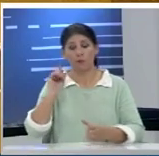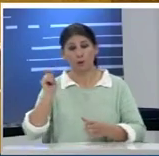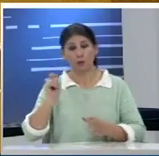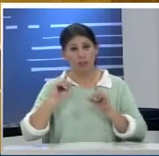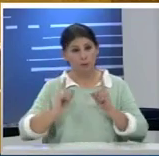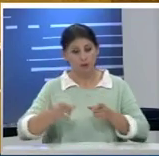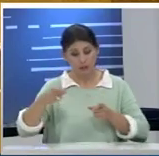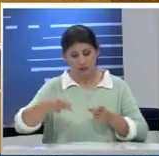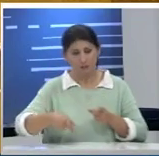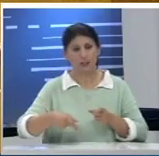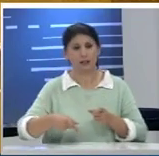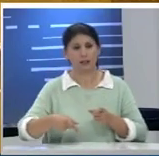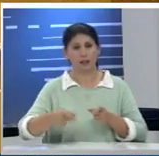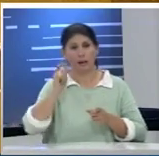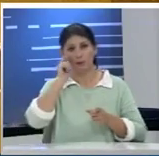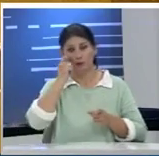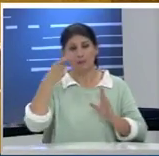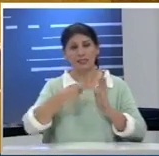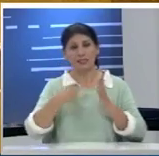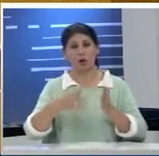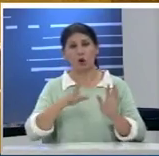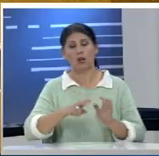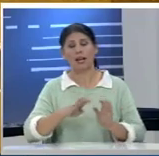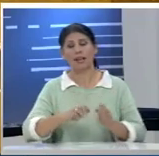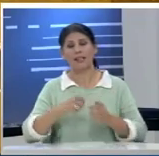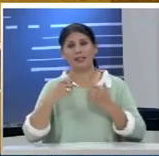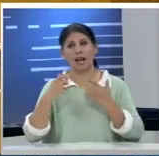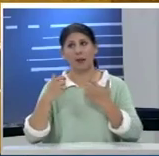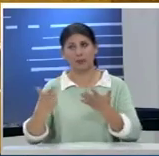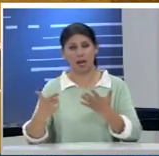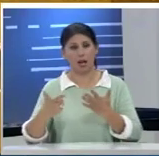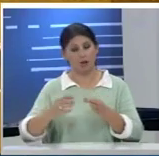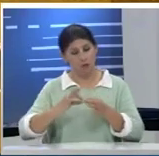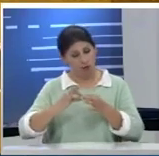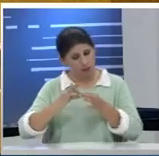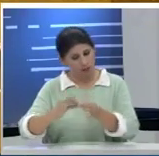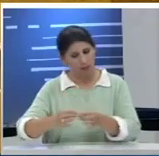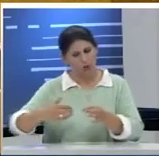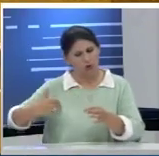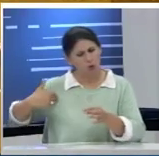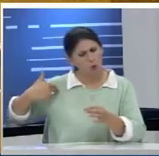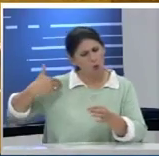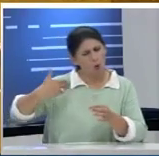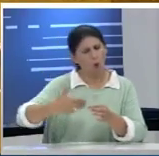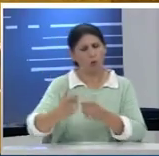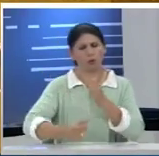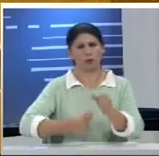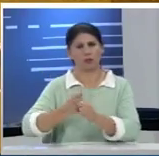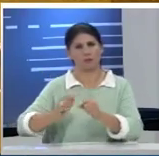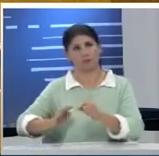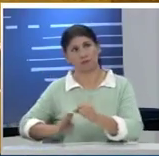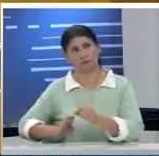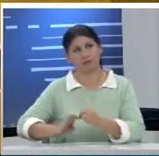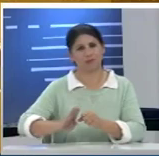απόφαση αυτή εδώ, από το σημείο το 97, που συνεχίστηκε και όλα τα επόμενα χρόνια και εκτινάχτηκε η